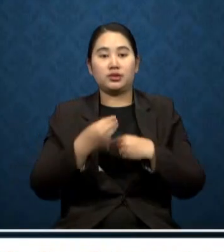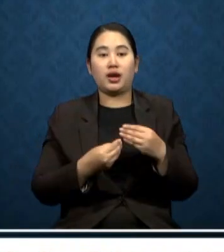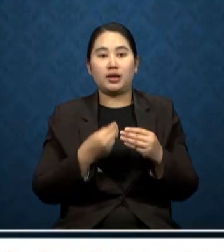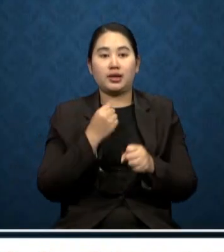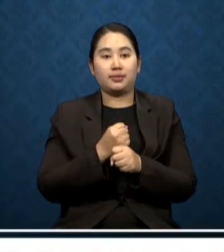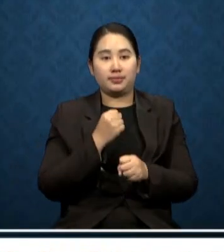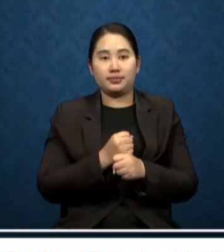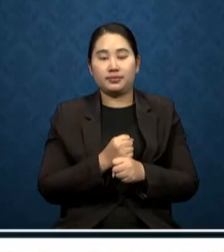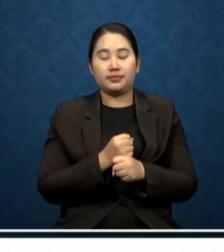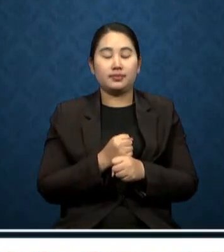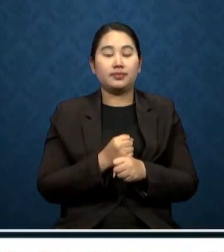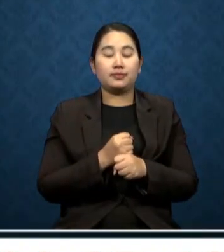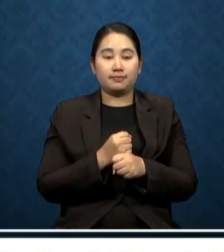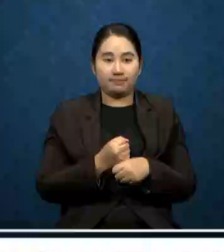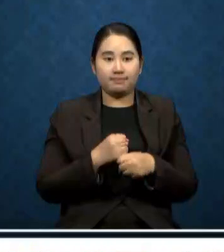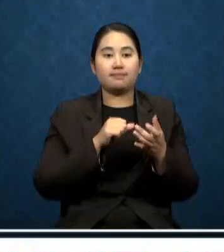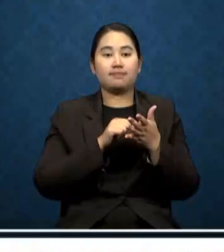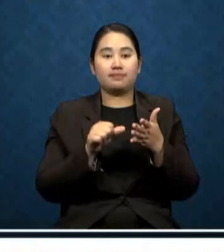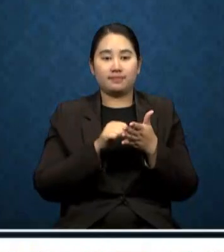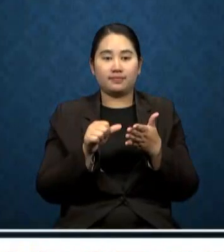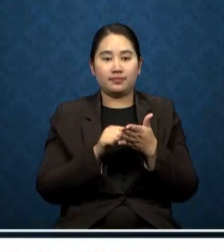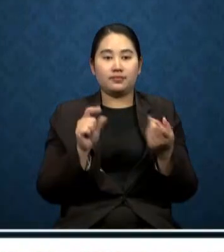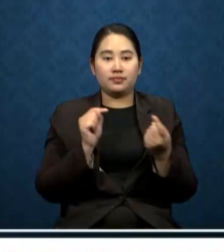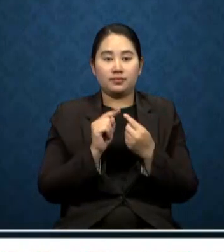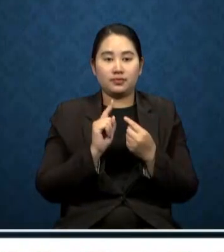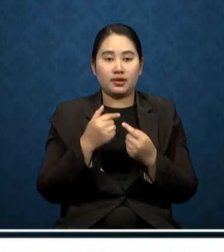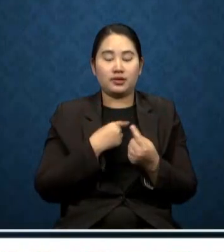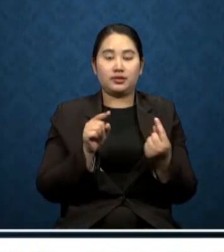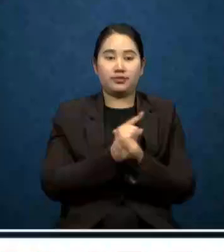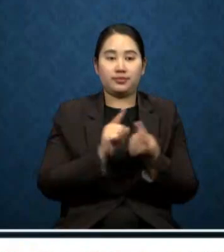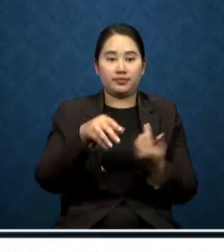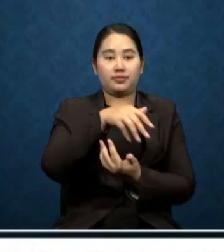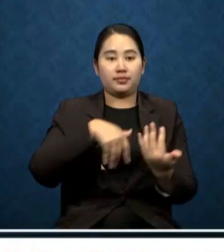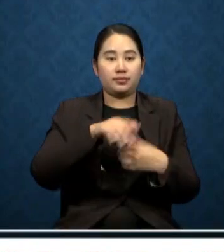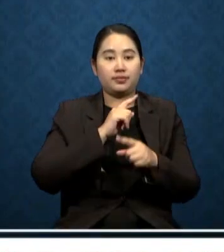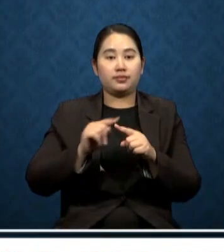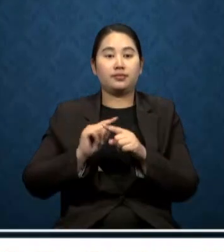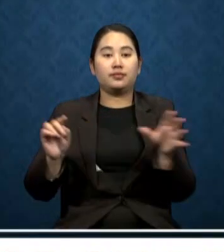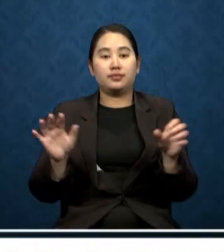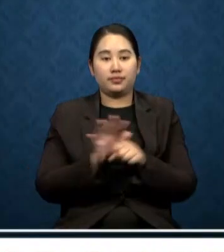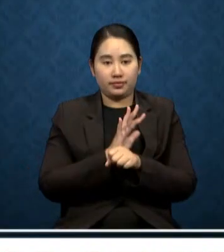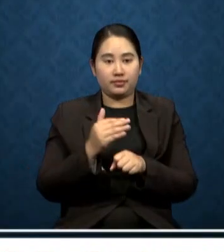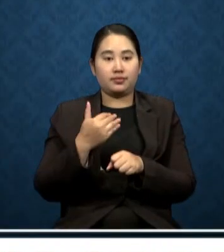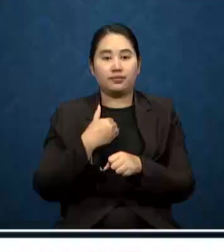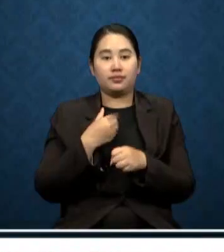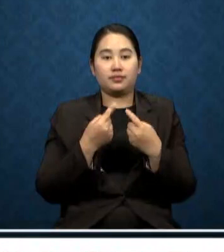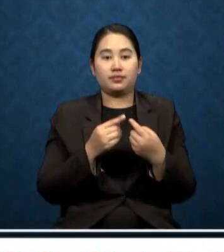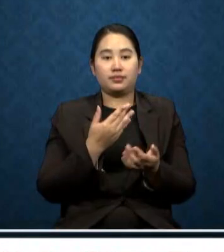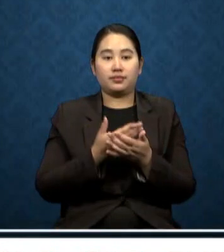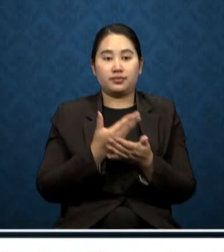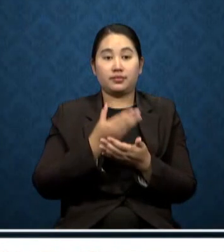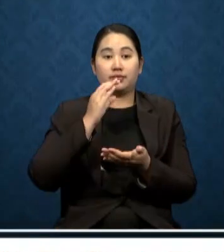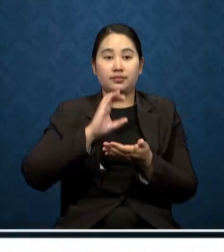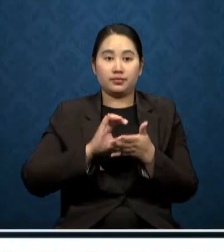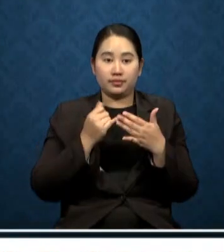อันจรนั่นไปสู่การแก้ไขเพื่อการภท่มชนสังคมสงแดล้อมครบทกมิติเลยแต่กองทนดางก่า